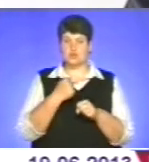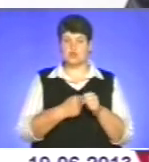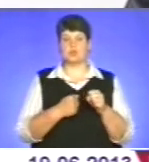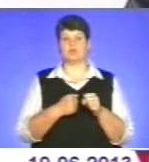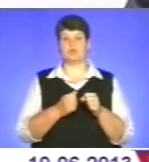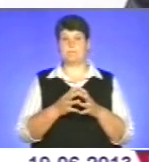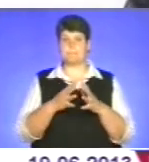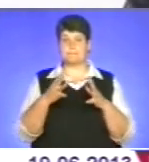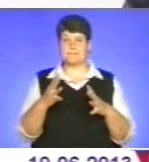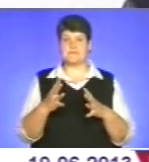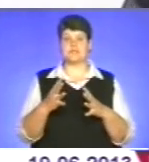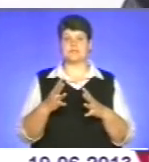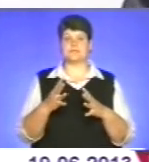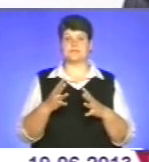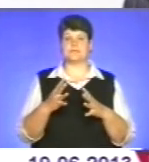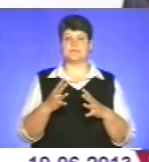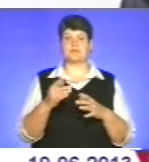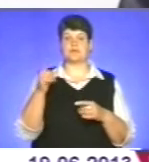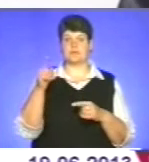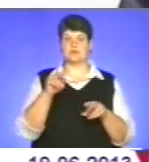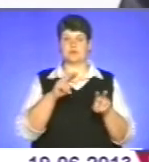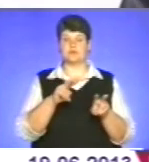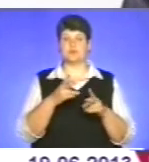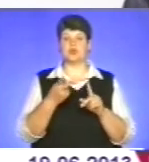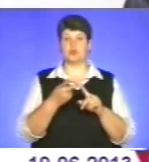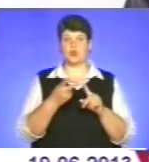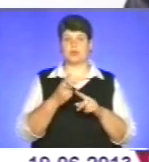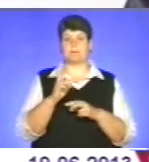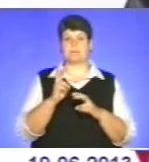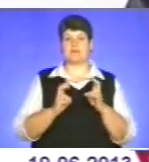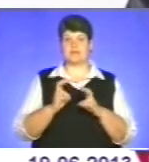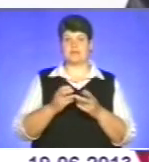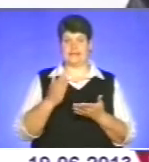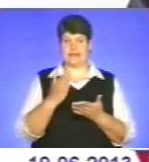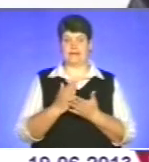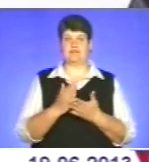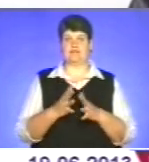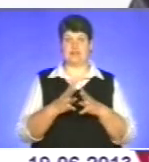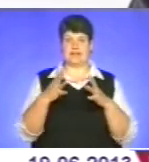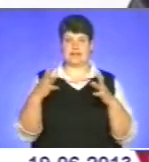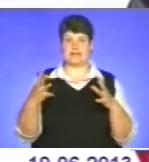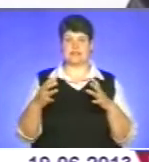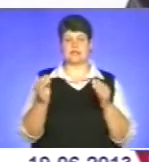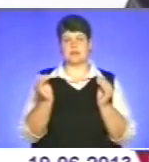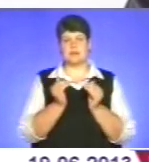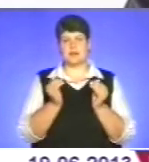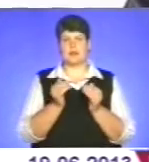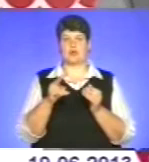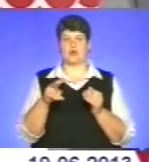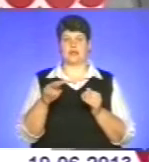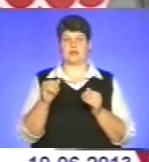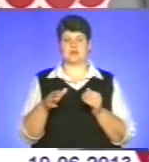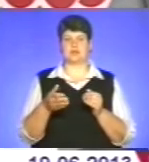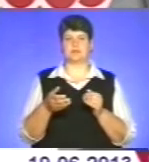з героєм, щоб він, так сказати, подивився, це другі підприємства, які в нас є такі великі, хай це якісь невеличкі, малолітражки.